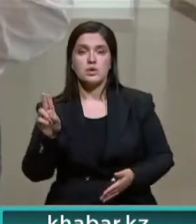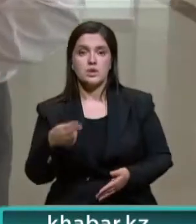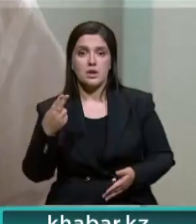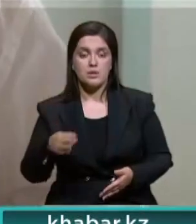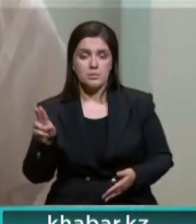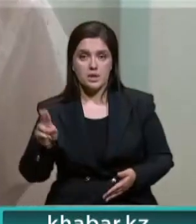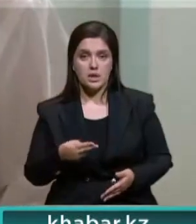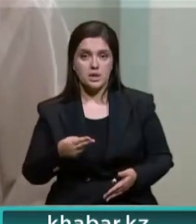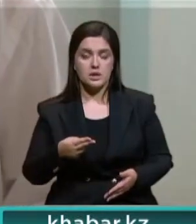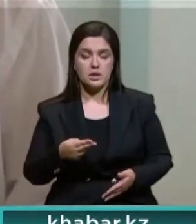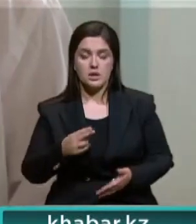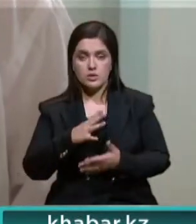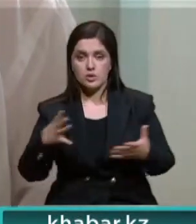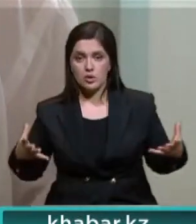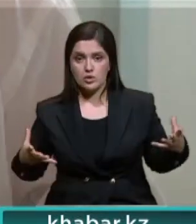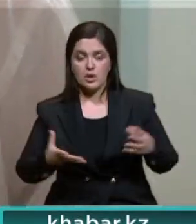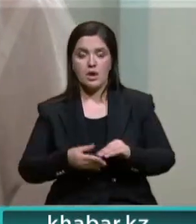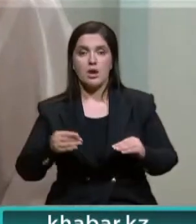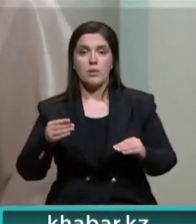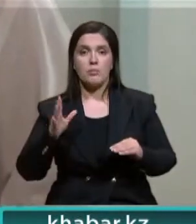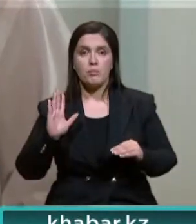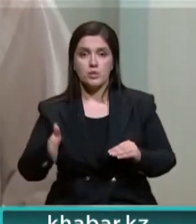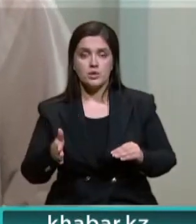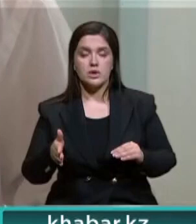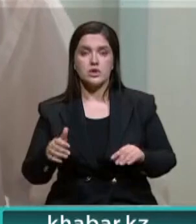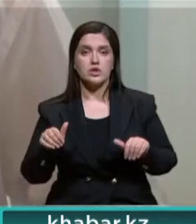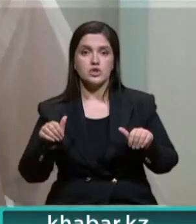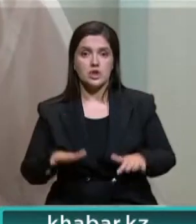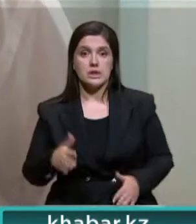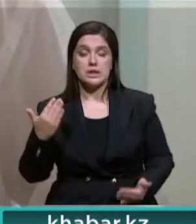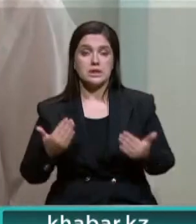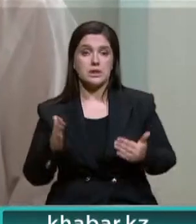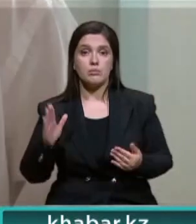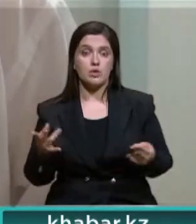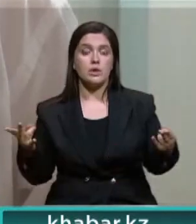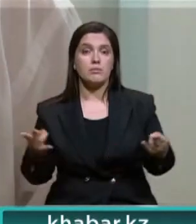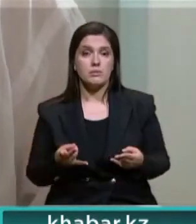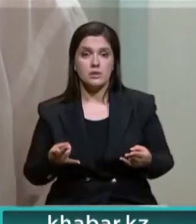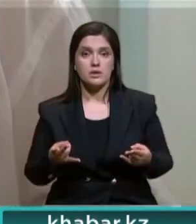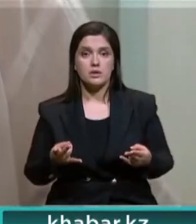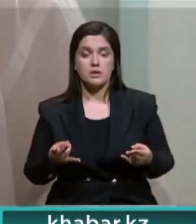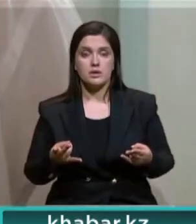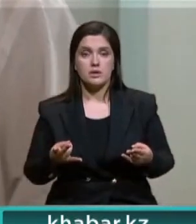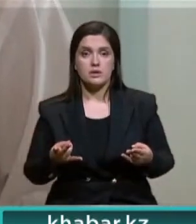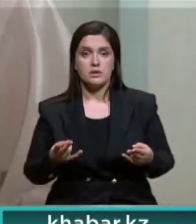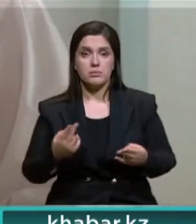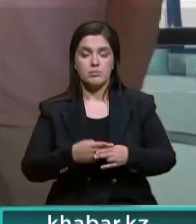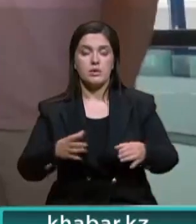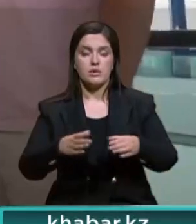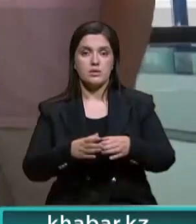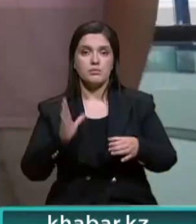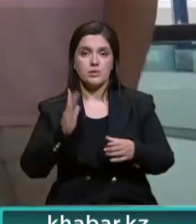да, если будет заключение экспертизы, по результатам будут приняты меры. Если будет необходимость, то и в отношении подрядчика мы подадим в